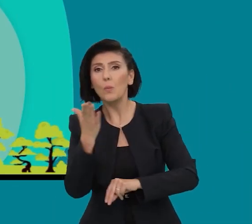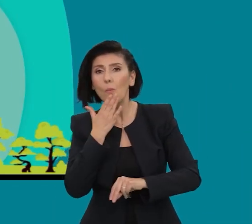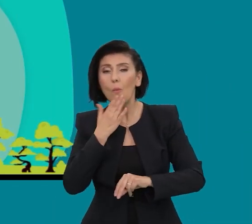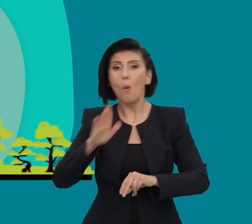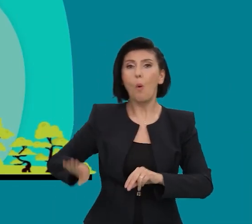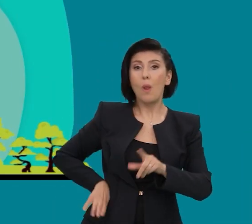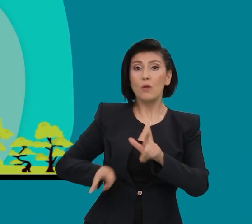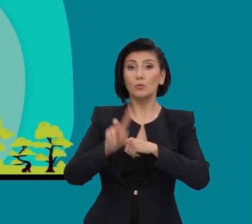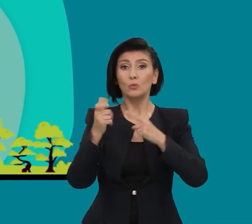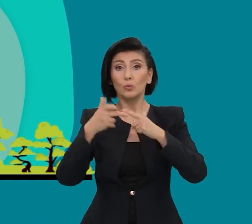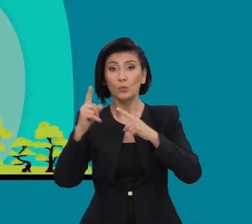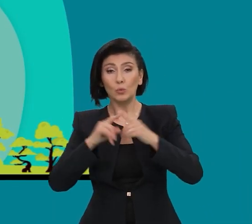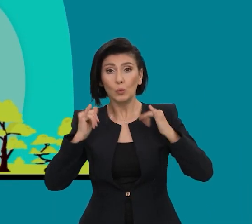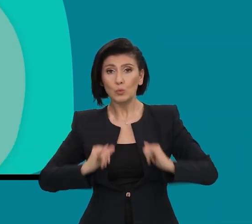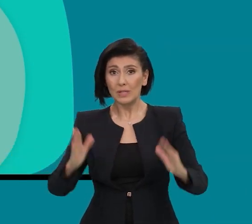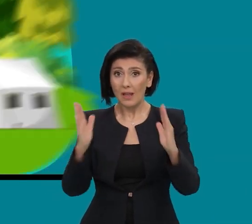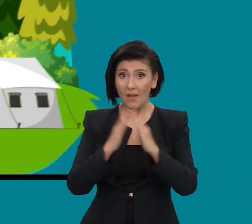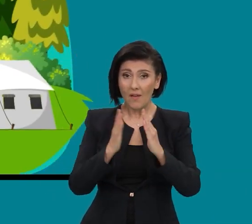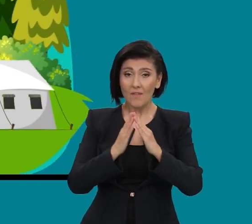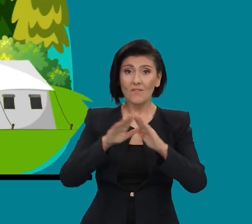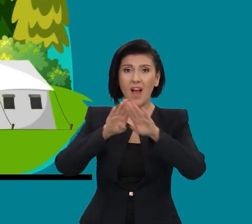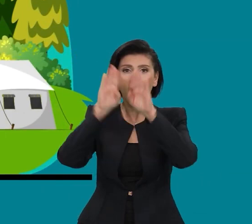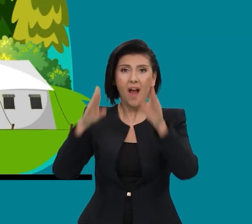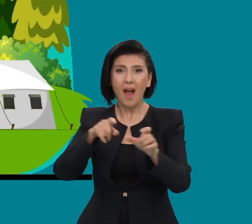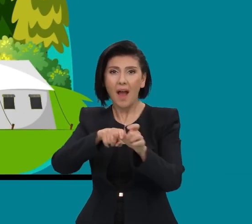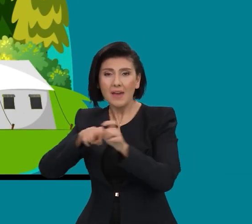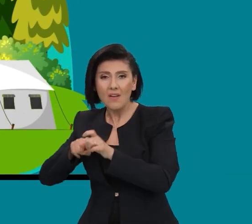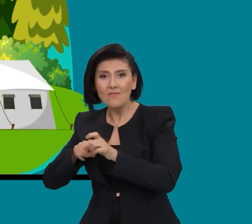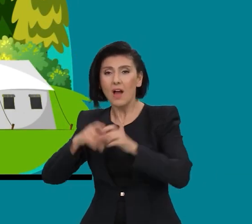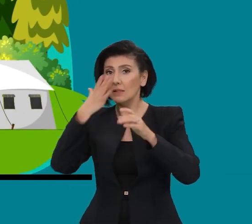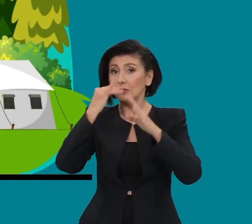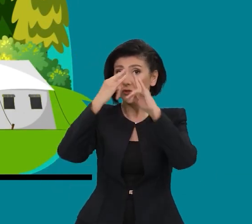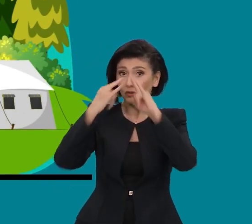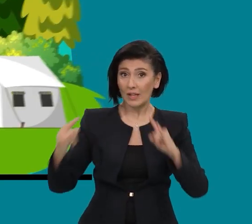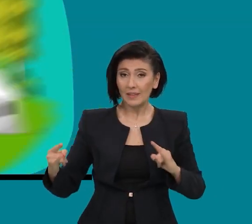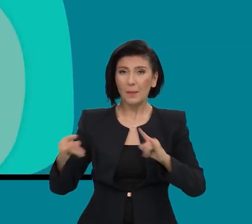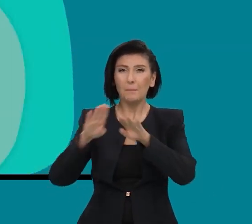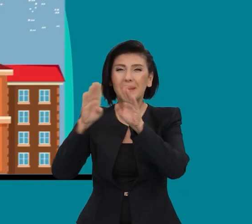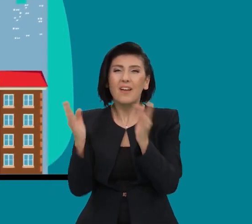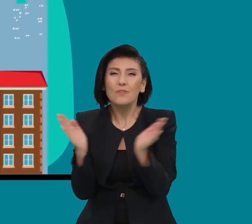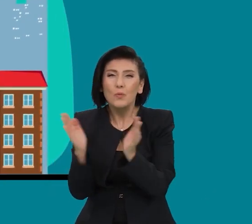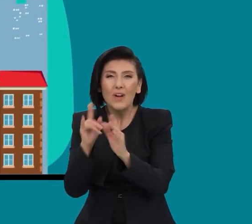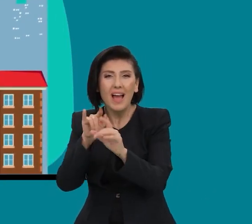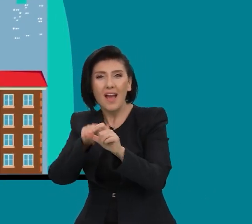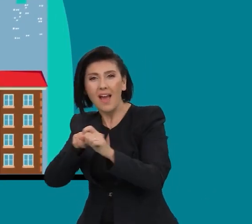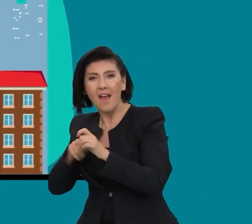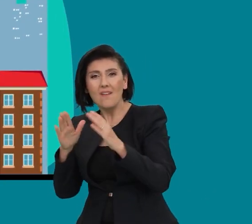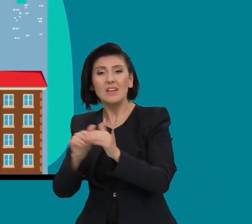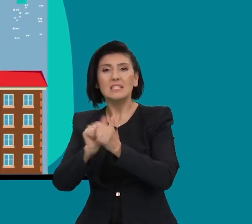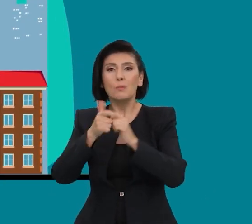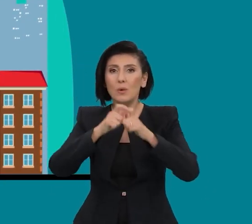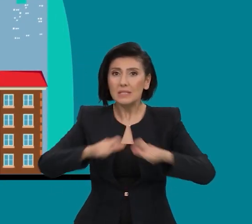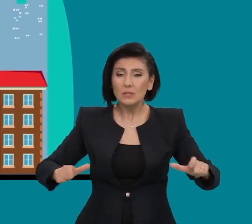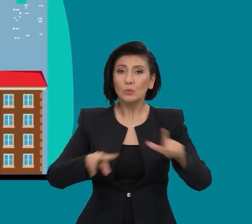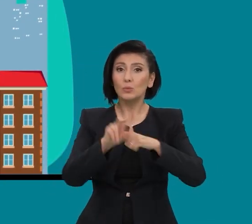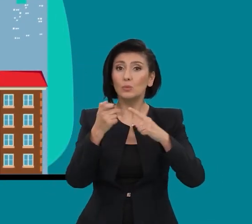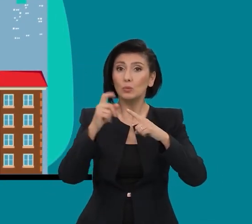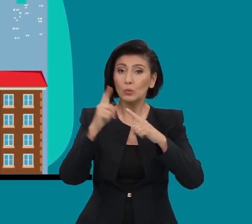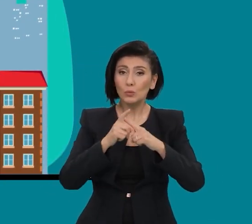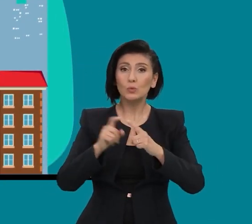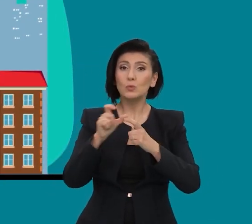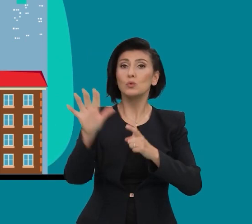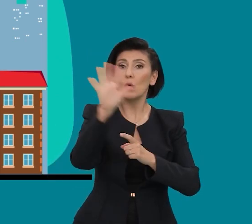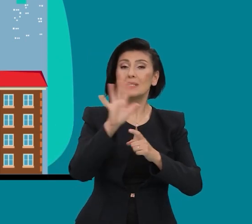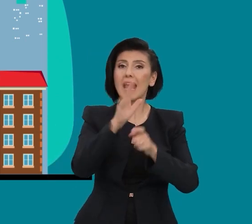okul, öğrenci yurdu, huzur evi, karavan, çadır, prefabrik evler, spor salonu, yurt, sosyal